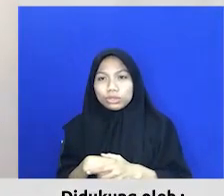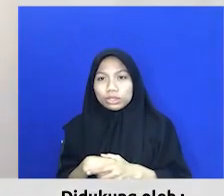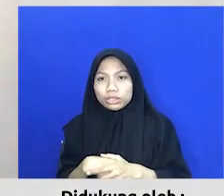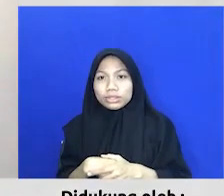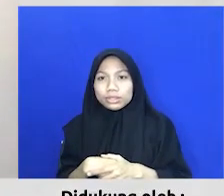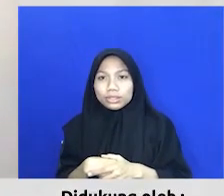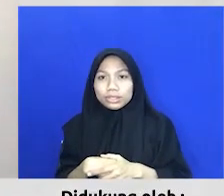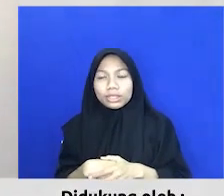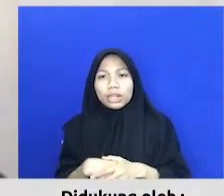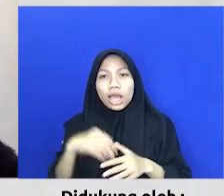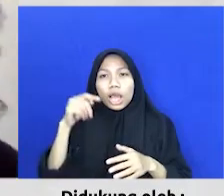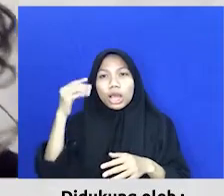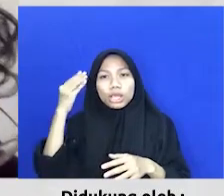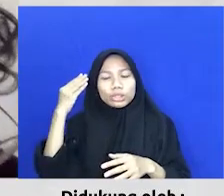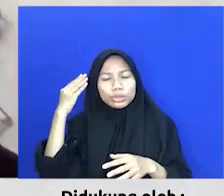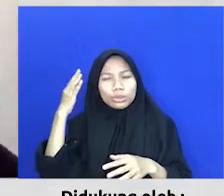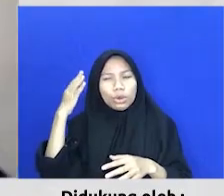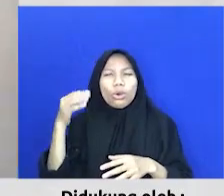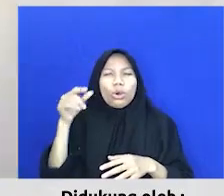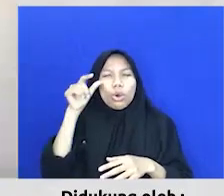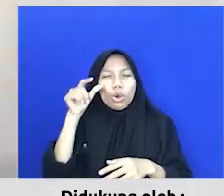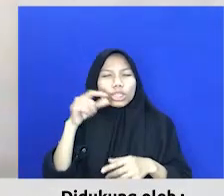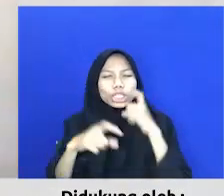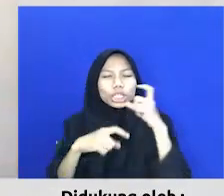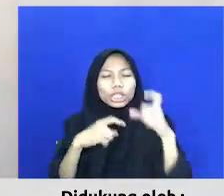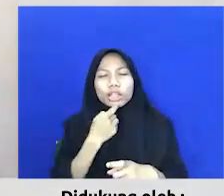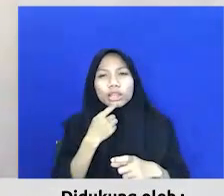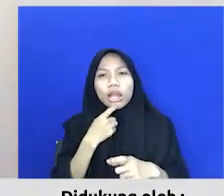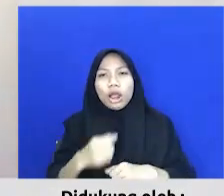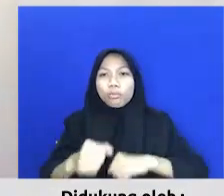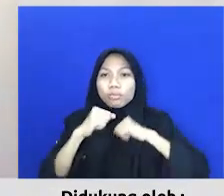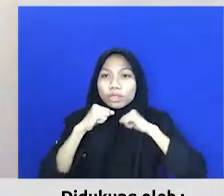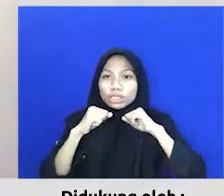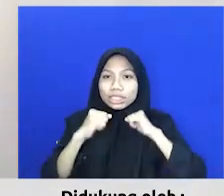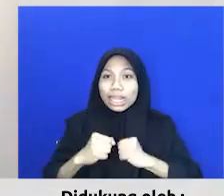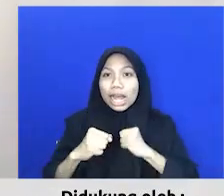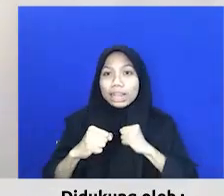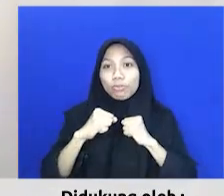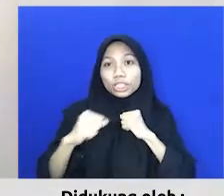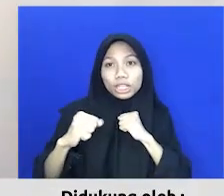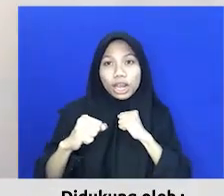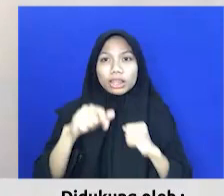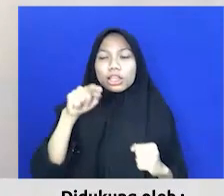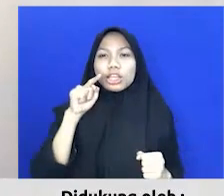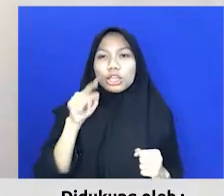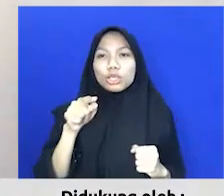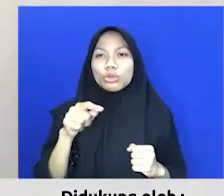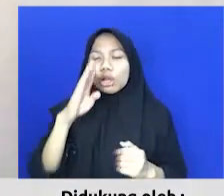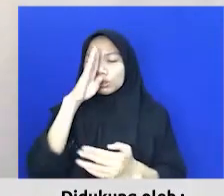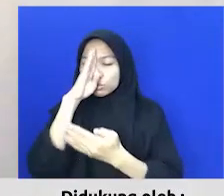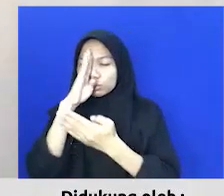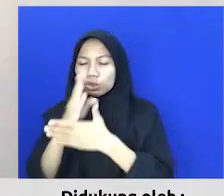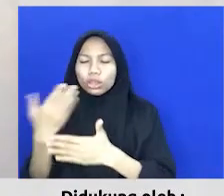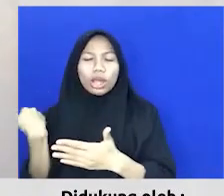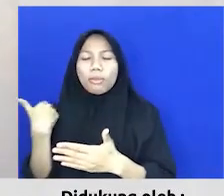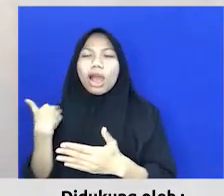ya. Citra skenario pertama di dalam FFI pertama ya, ya. Tapi ketika dibawa ke